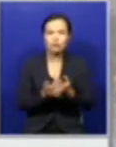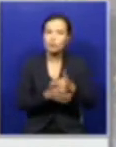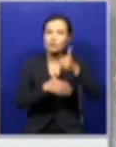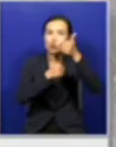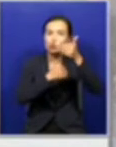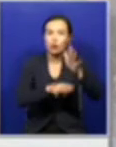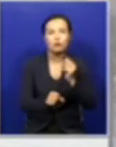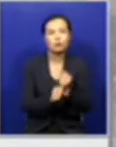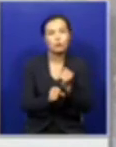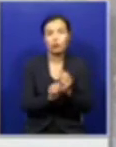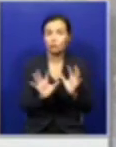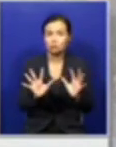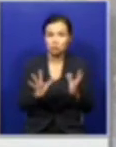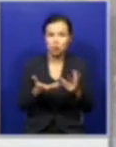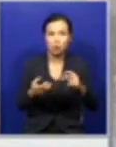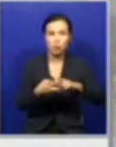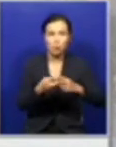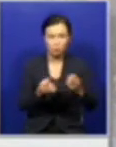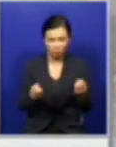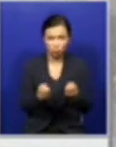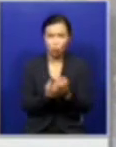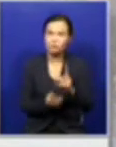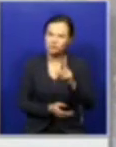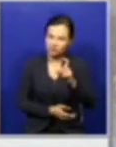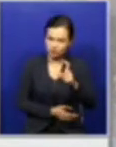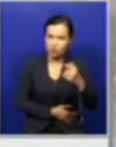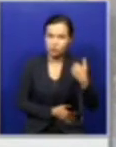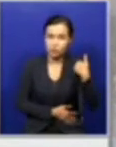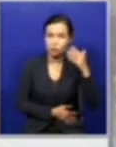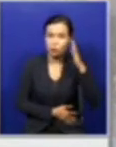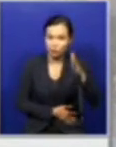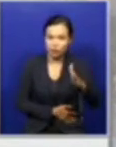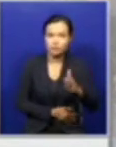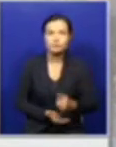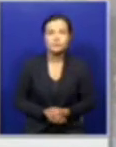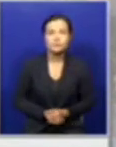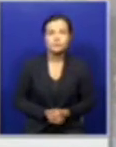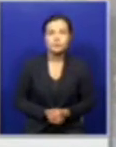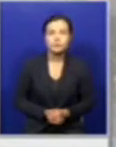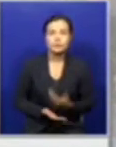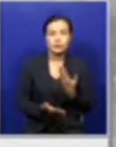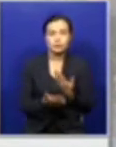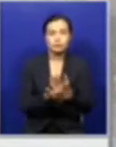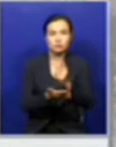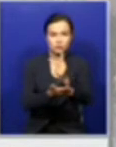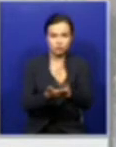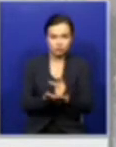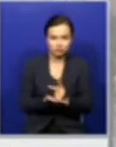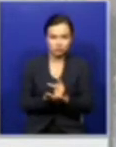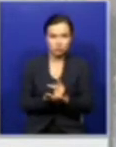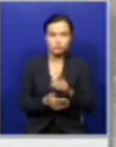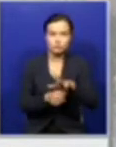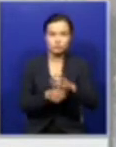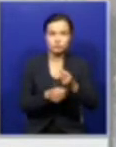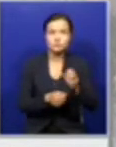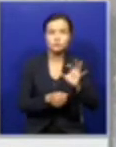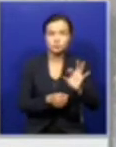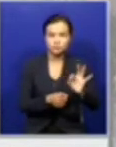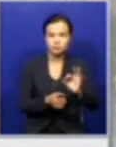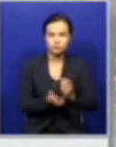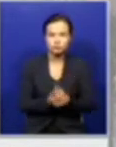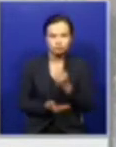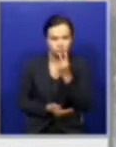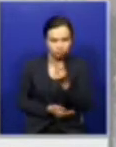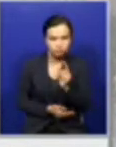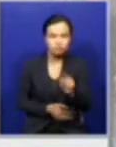ติจนเกิดความเสียหายได้นะครับที่มาของการกู้เงินเกิดโควิด-19 นะครับสะท้อนให้เห็นว่า